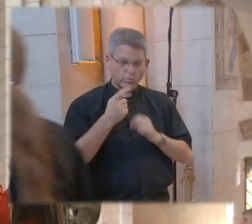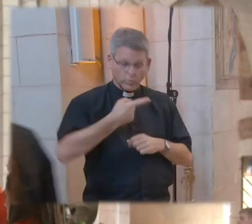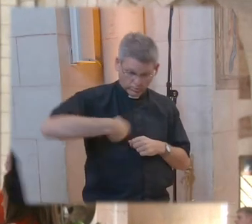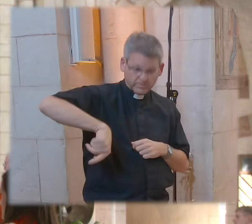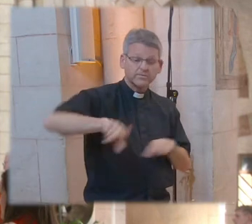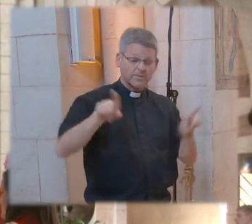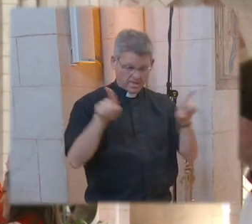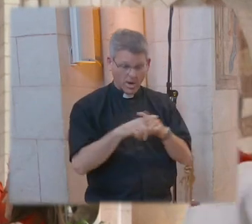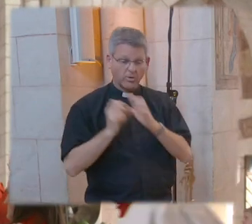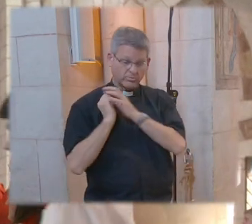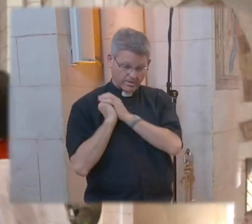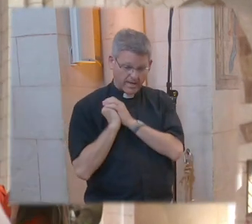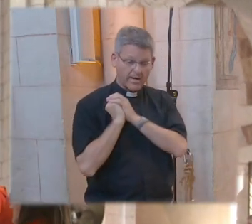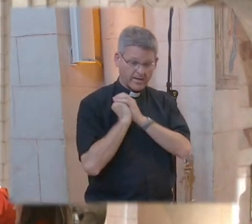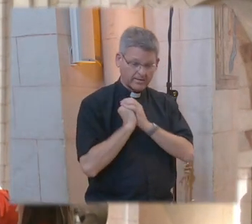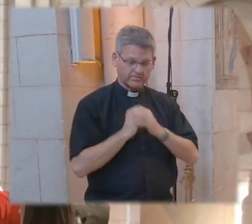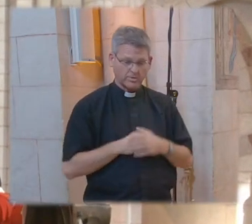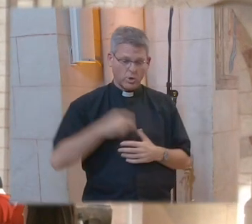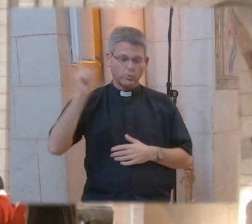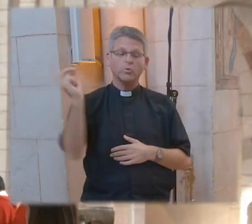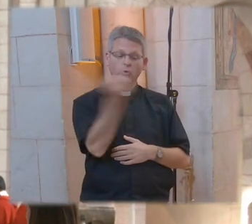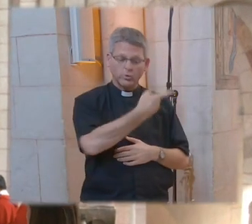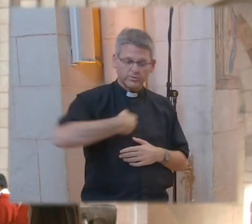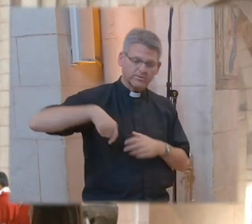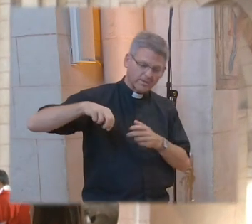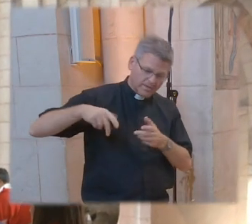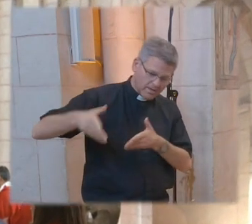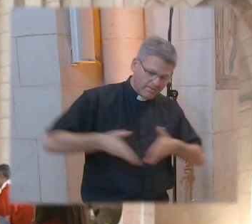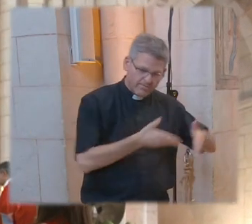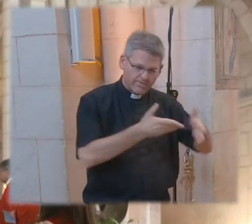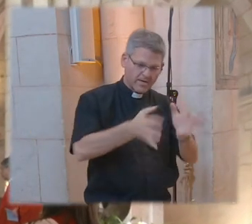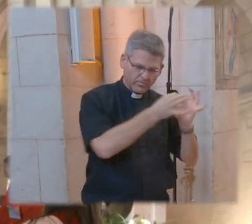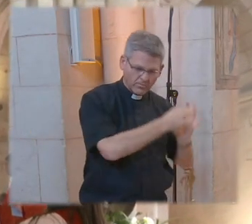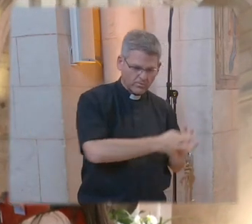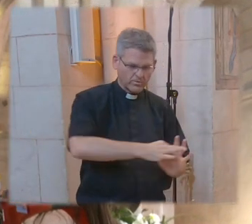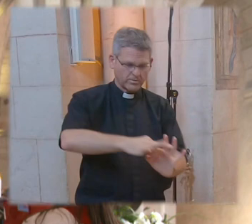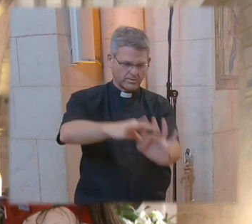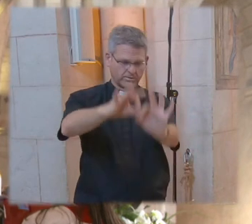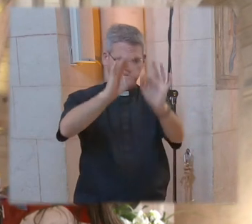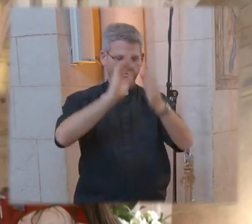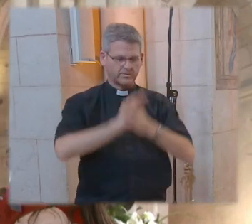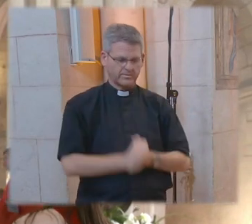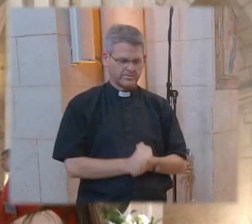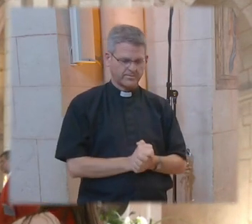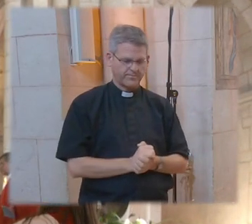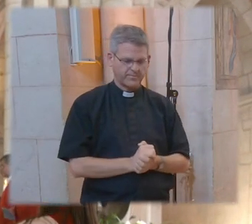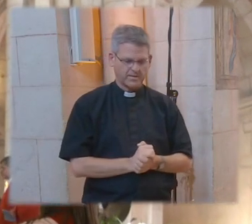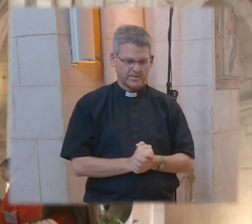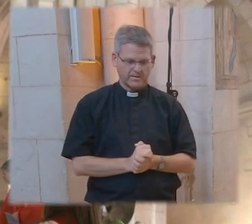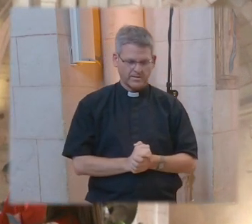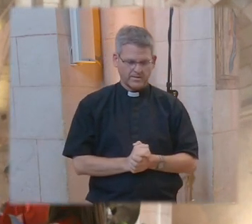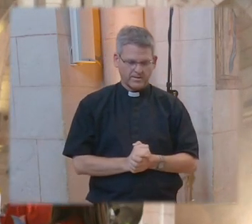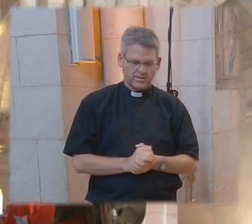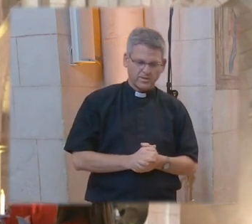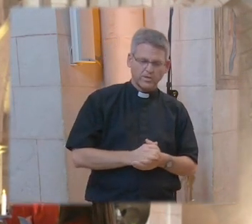gesondert verbrannt werden konnte, gibt es tatsächlich noch für